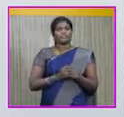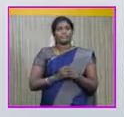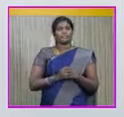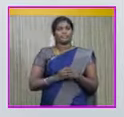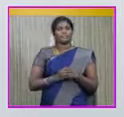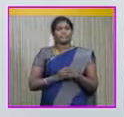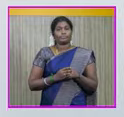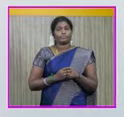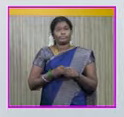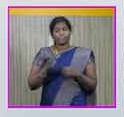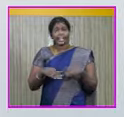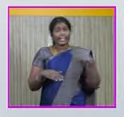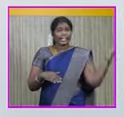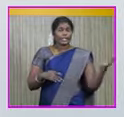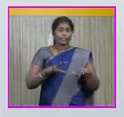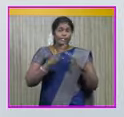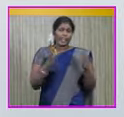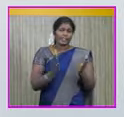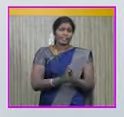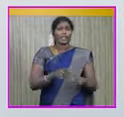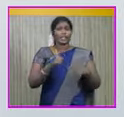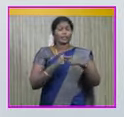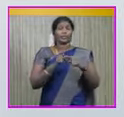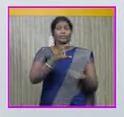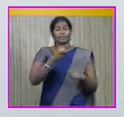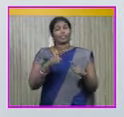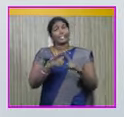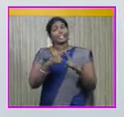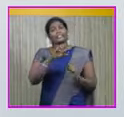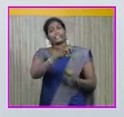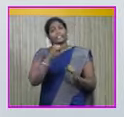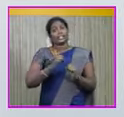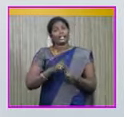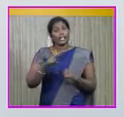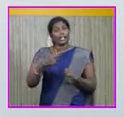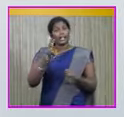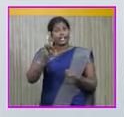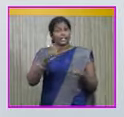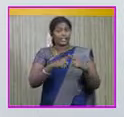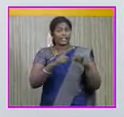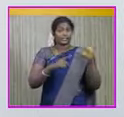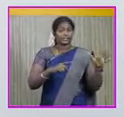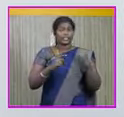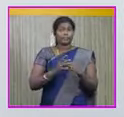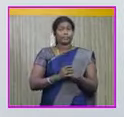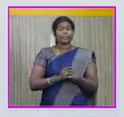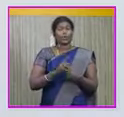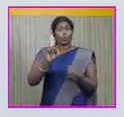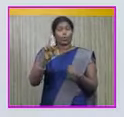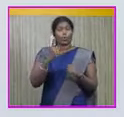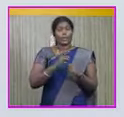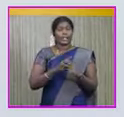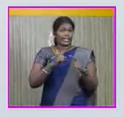எக்ஸ் டேர்ம்ஸ் எல்லாத்தையும் கூட்டிடுவோம். ஒரு எக்ஸ் இருக்குது, மறுபடியும் ஒரு ரெண்டு எக்ஸ் இருக்குது, மறுபடியும் ஒரு இன்னொரு